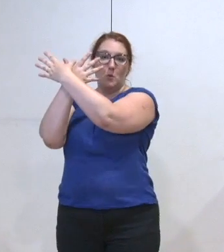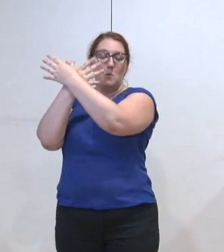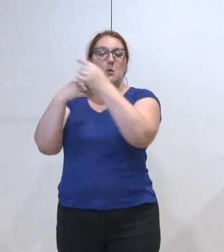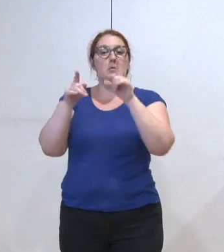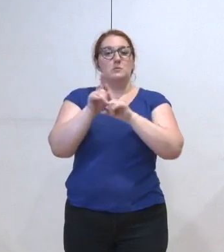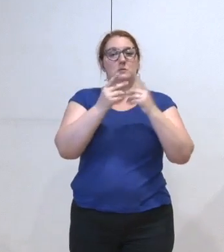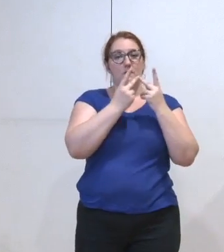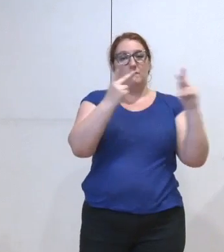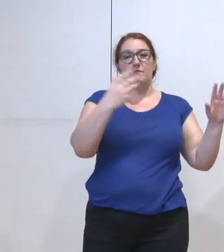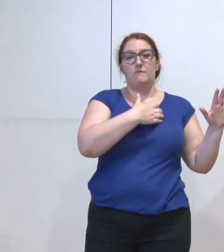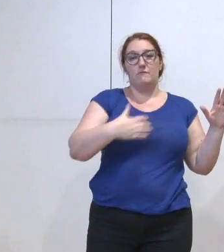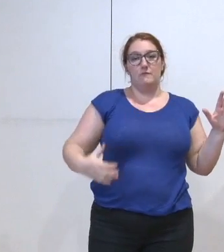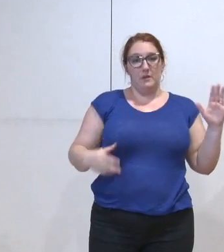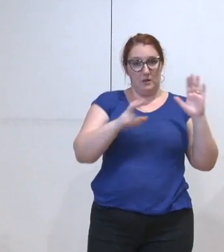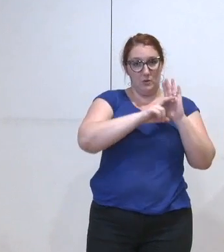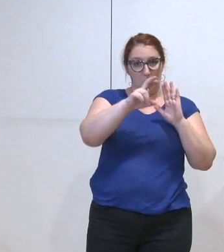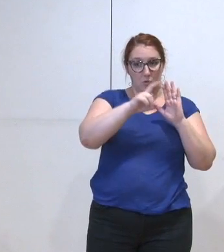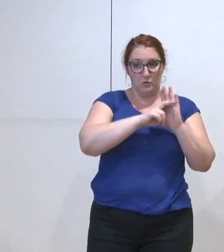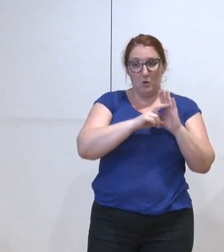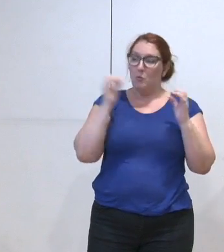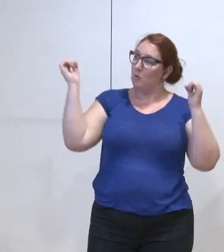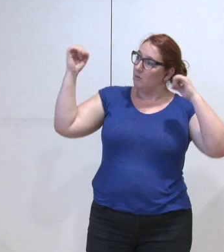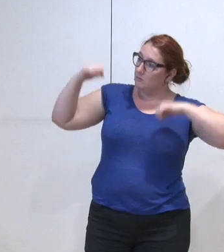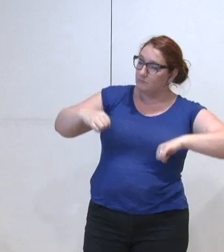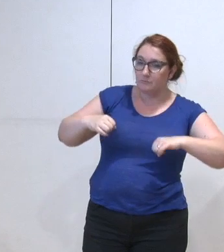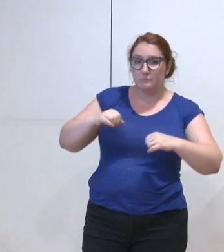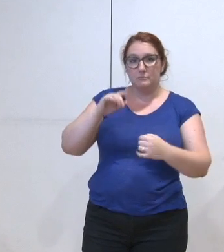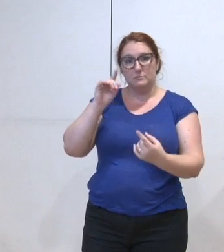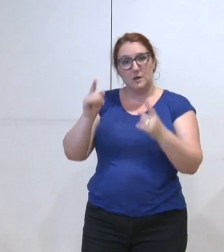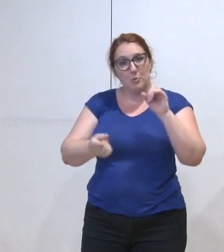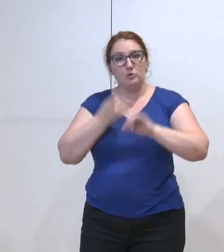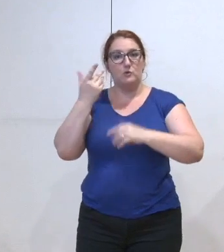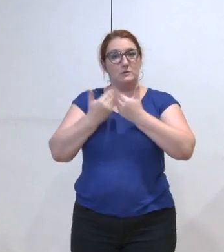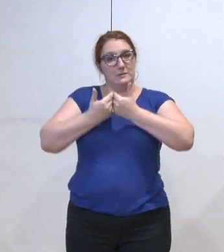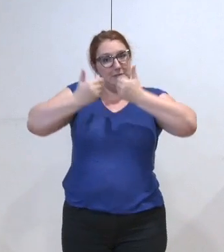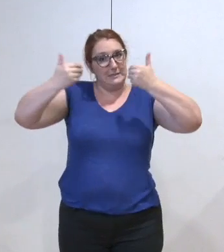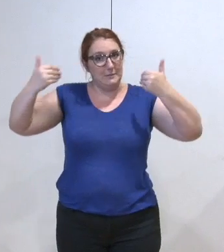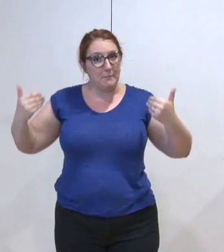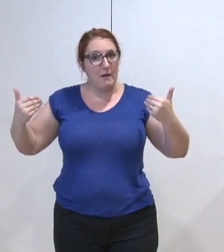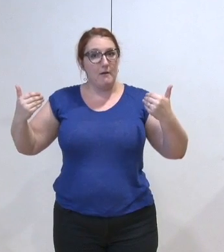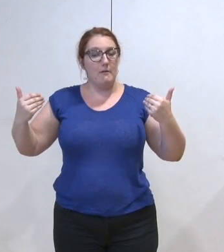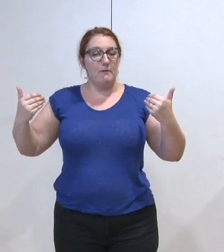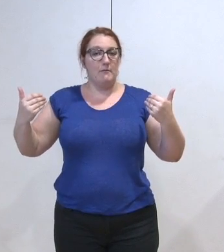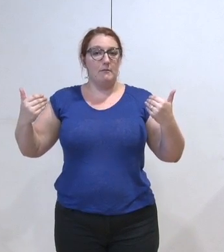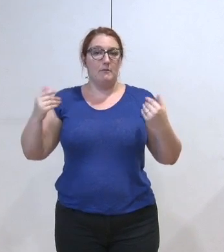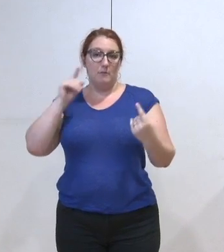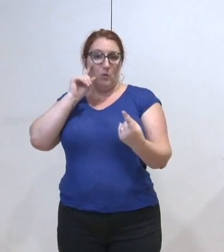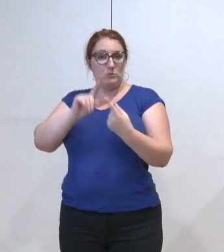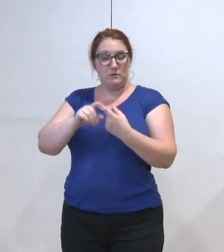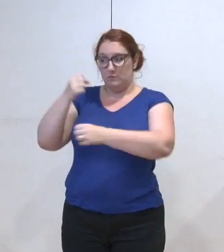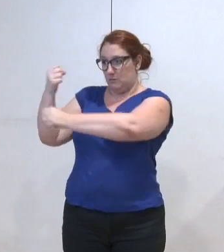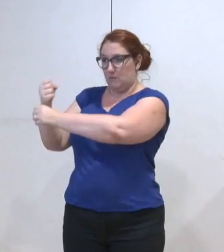à parfois séparé les avocats de la métropole et de la ville de Grenoble pour faciliter leur